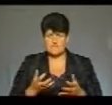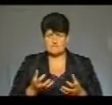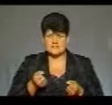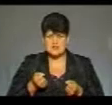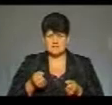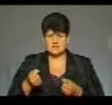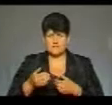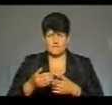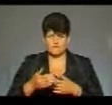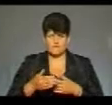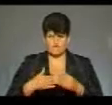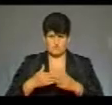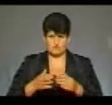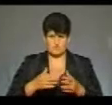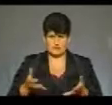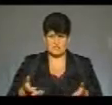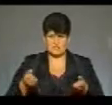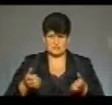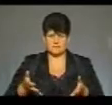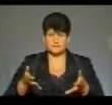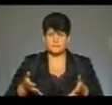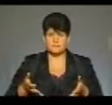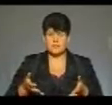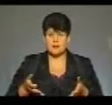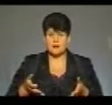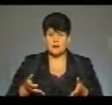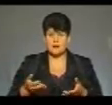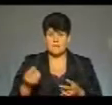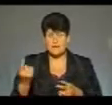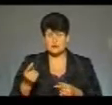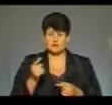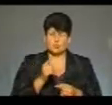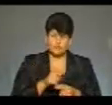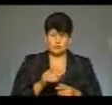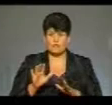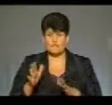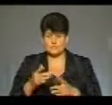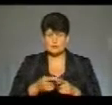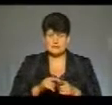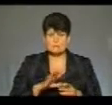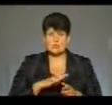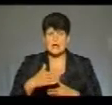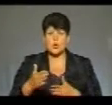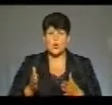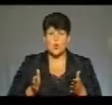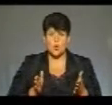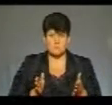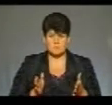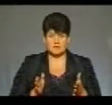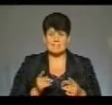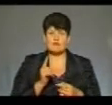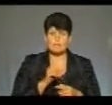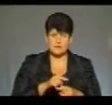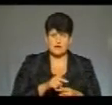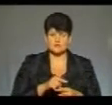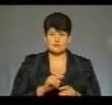в руки невідомий предмет, а в першому і другому випадку це були коробки, і в першому